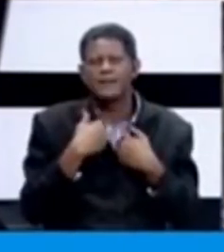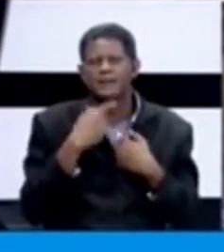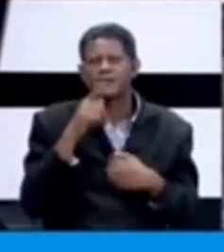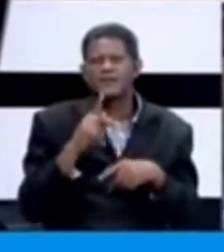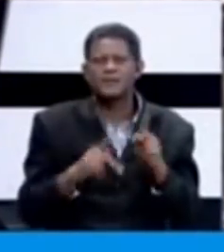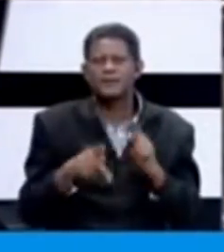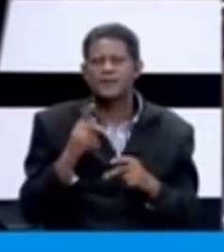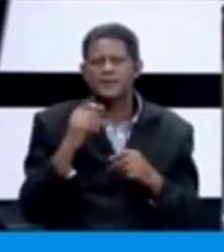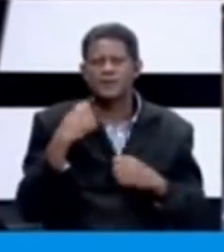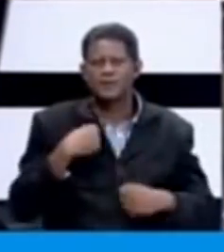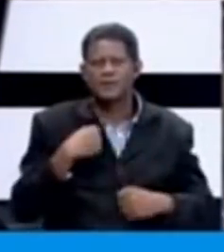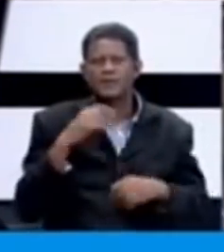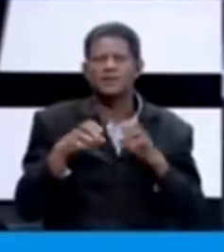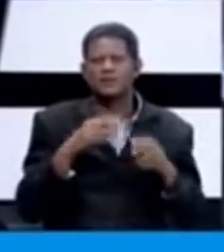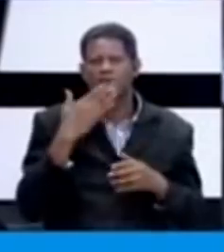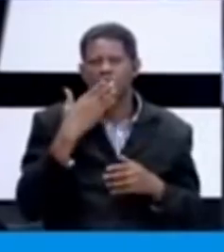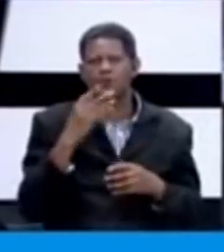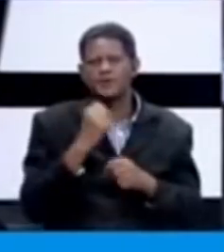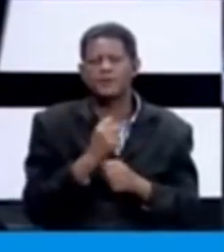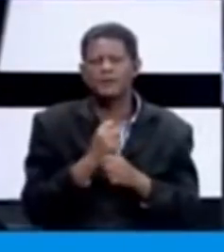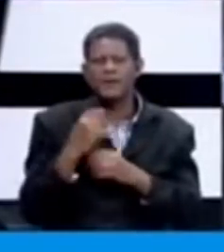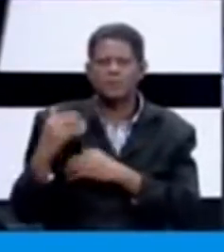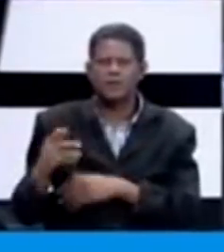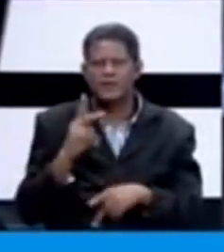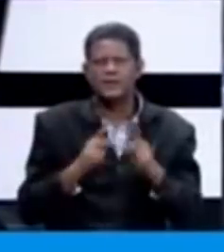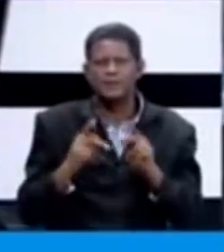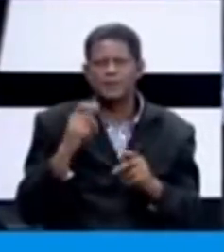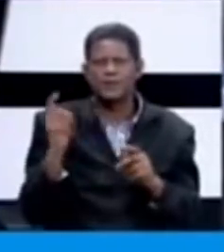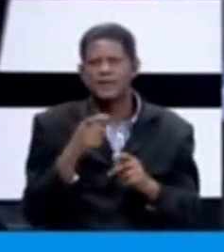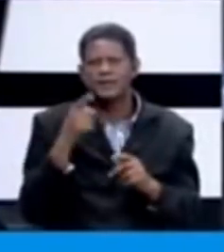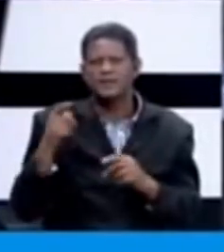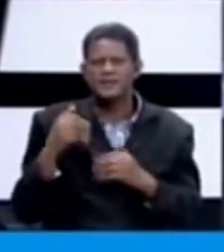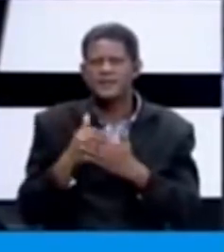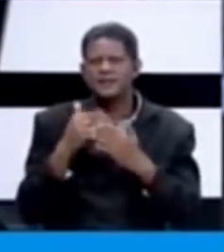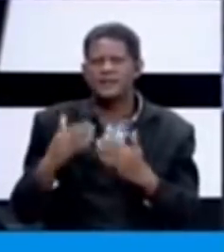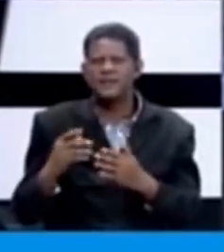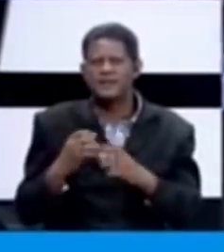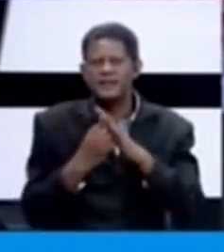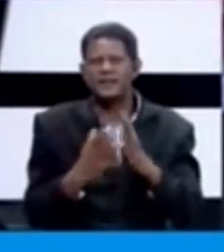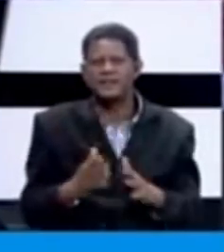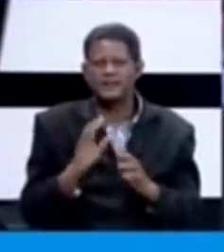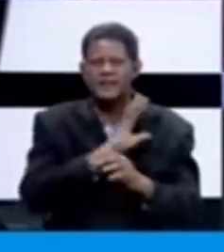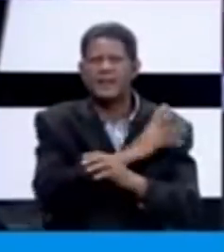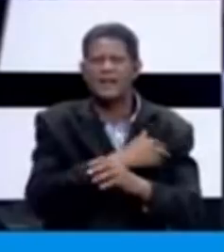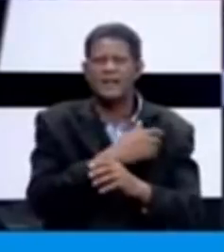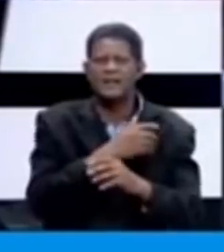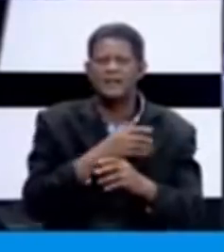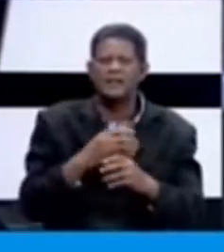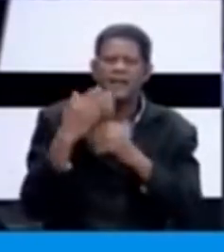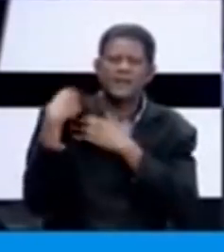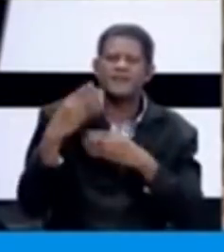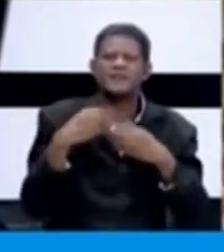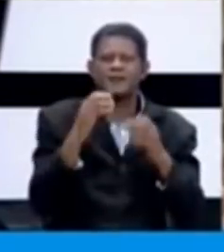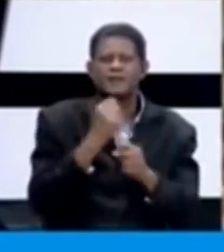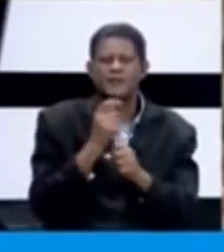ነቲ ሰራዊት ዝገብረሉ ዘሎ ሰናይ ተግባር ኣብ ጎኒ ህዝቢ ኮይንና ነቲ ፅግዕተኛ ፋሽታዊ ሓይሊ ክንቃለስ ሓላፍነት ዝህብ ስራሕ ምዃኑ ድማ